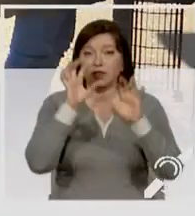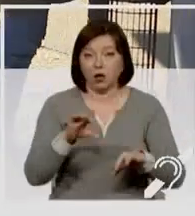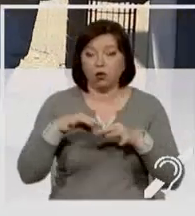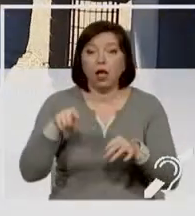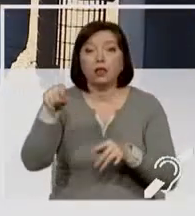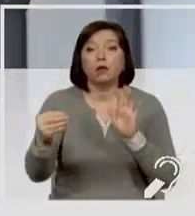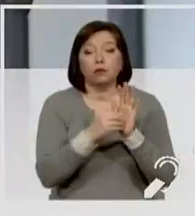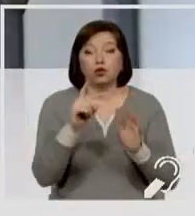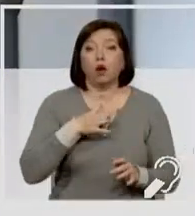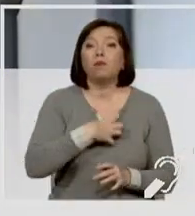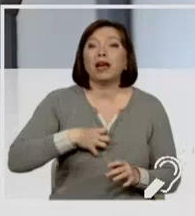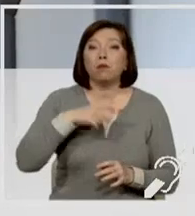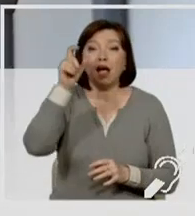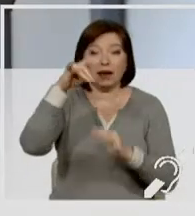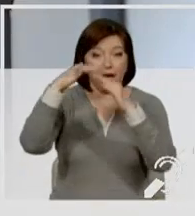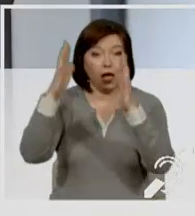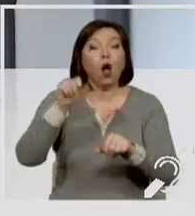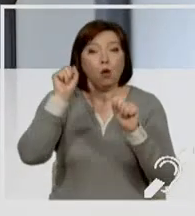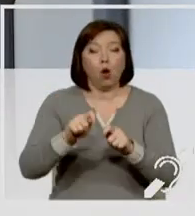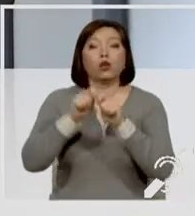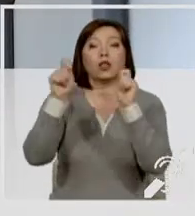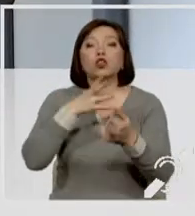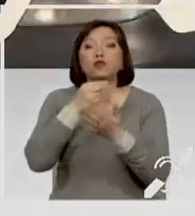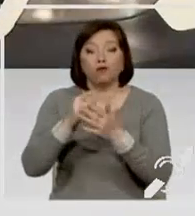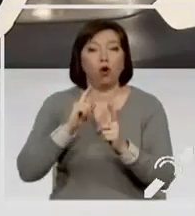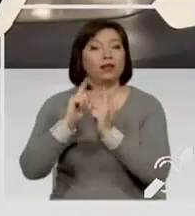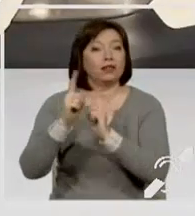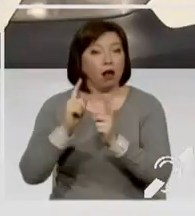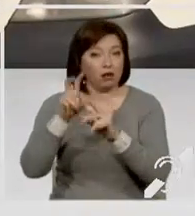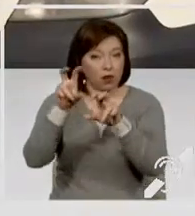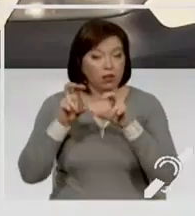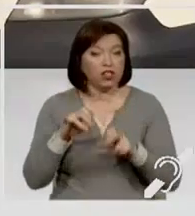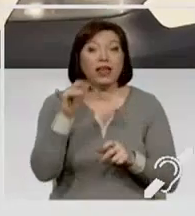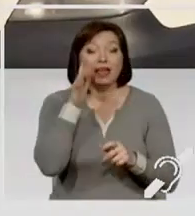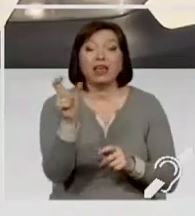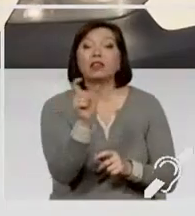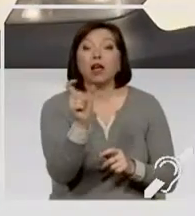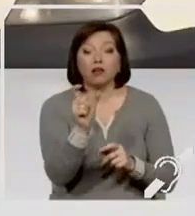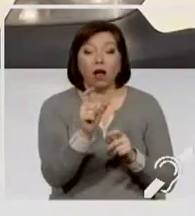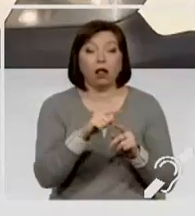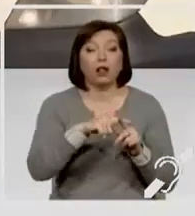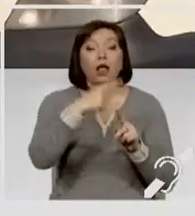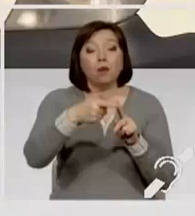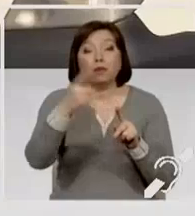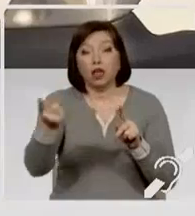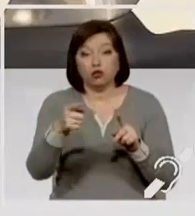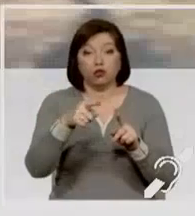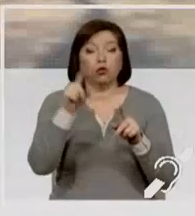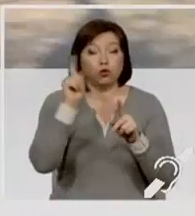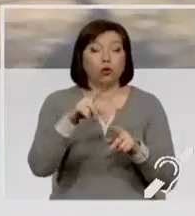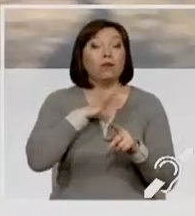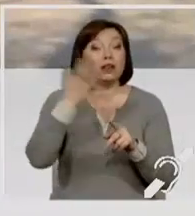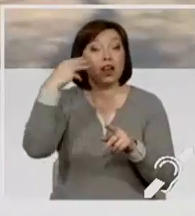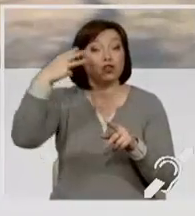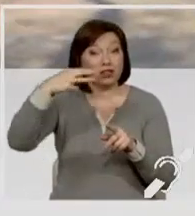care spun că primăriile vor putea să înființeze rute de transport pasageri și că intervalul între cursele interraionale trebuie să scadă de